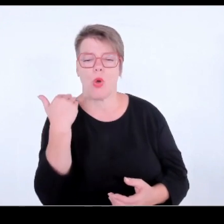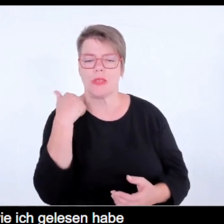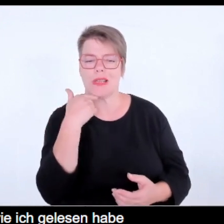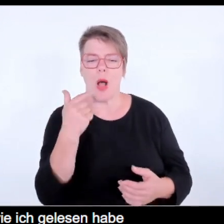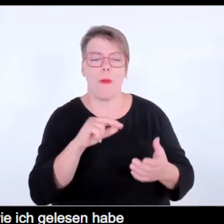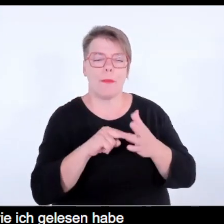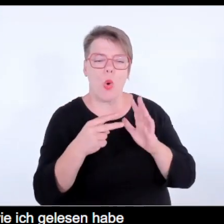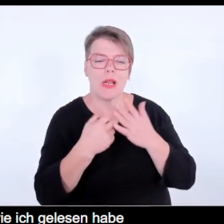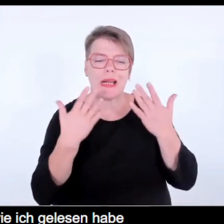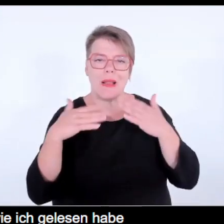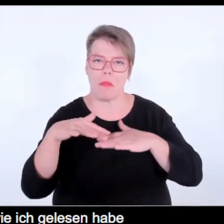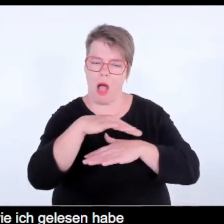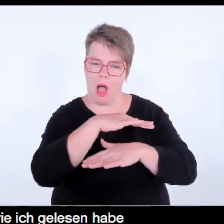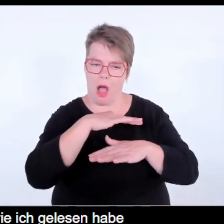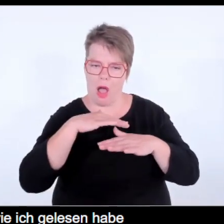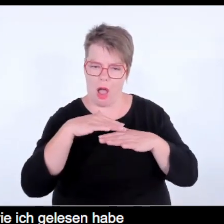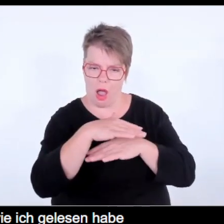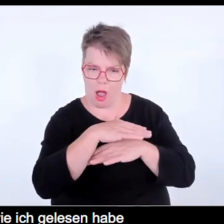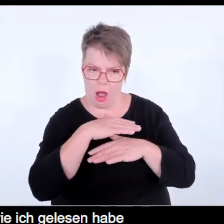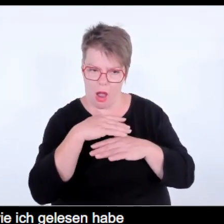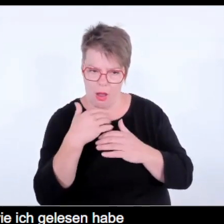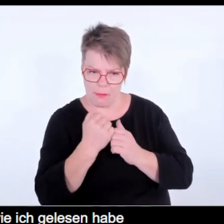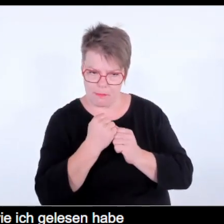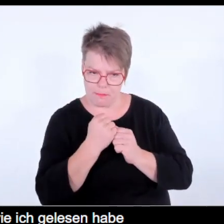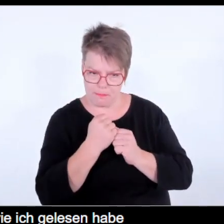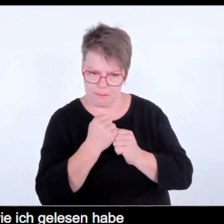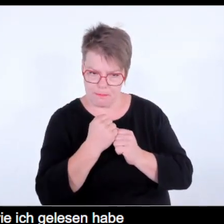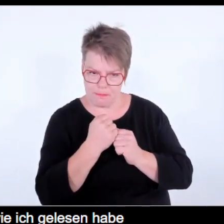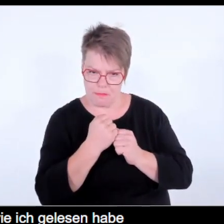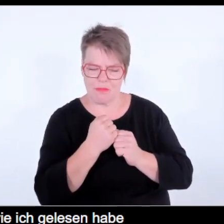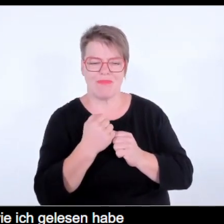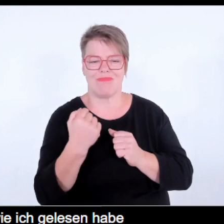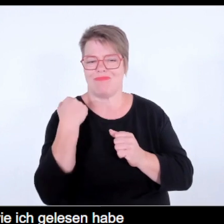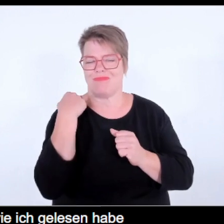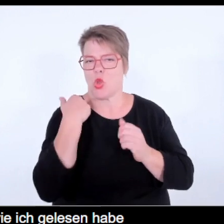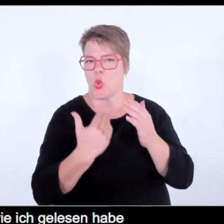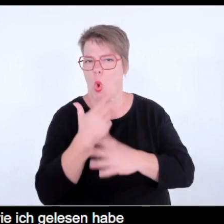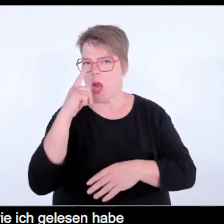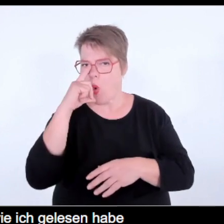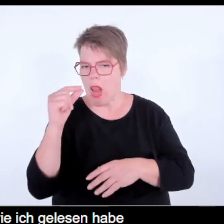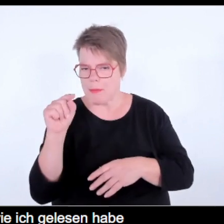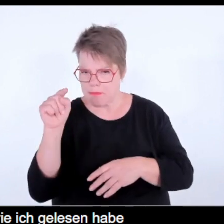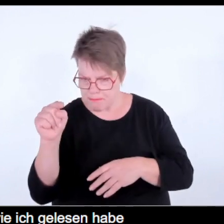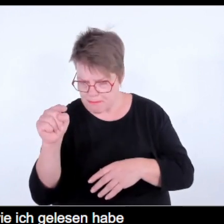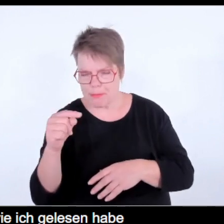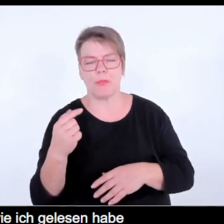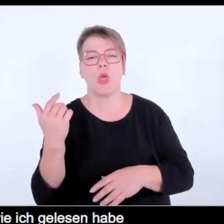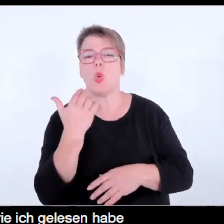das politische Klima schon mal angesprochen. Jetzt gab es diesen Steinwurf auf grüne Kandidaten in Neu-Ulm.